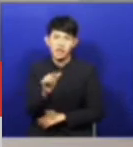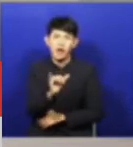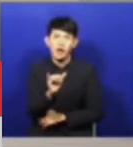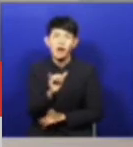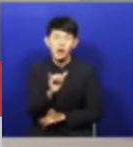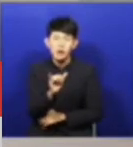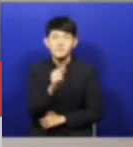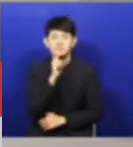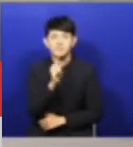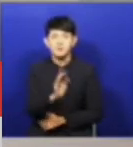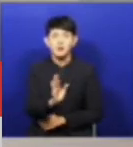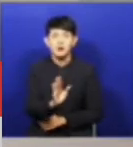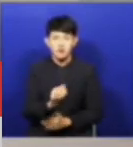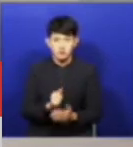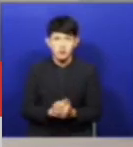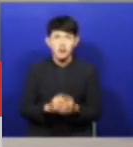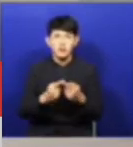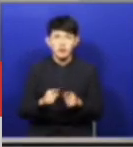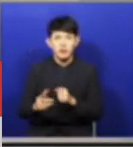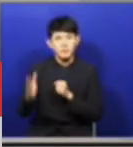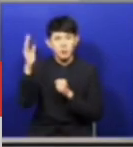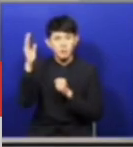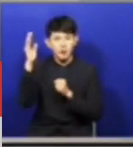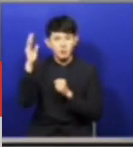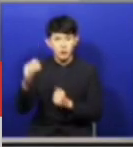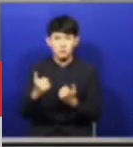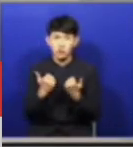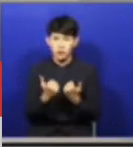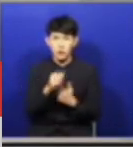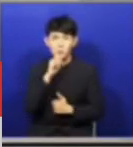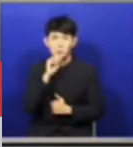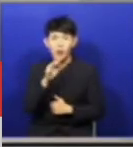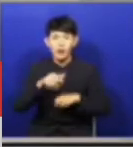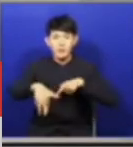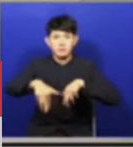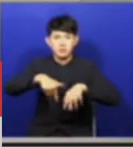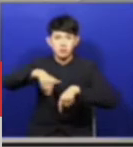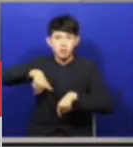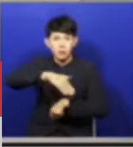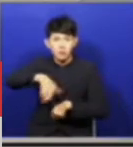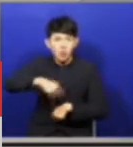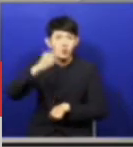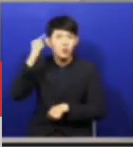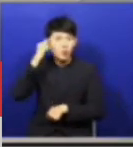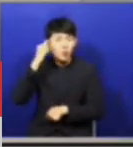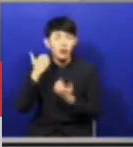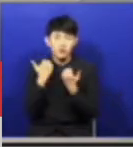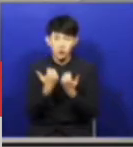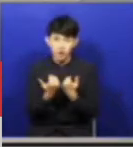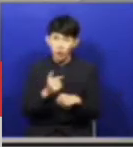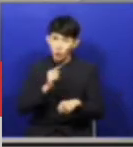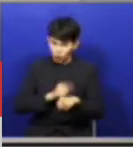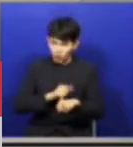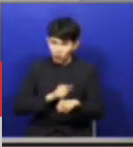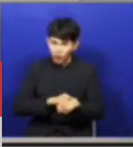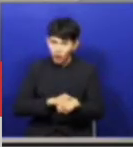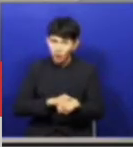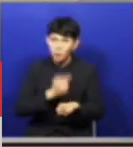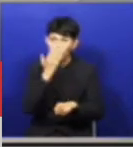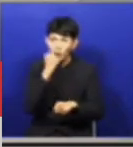าละไม่ว่ากันท่านประธานครับแต่การอภิปรายเนี่ยจะเป็นการบอกพี่น้องประชาชนว่าถึงคราวหรือยังที่จะสังคาย